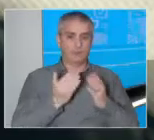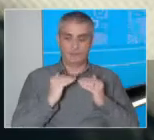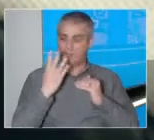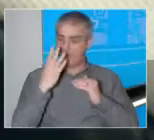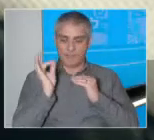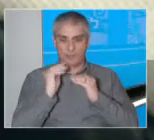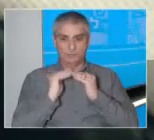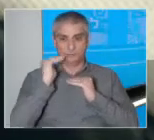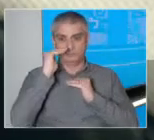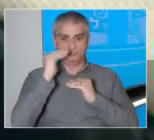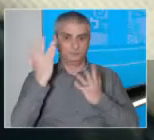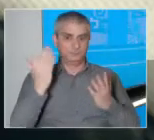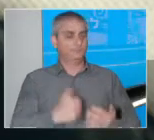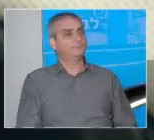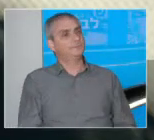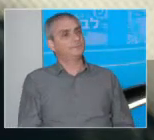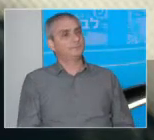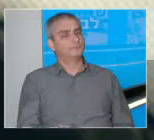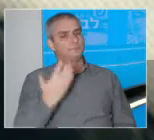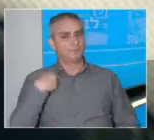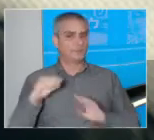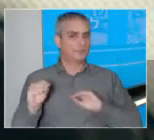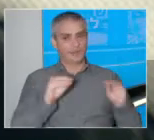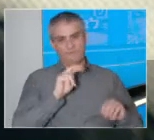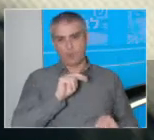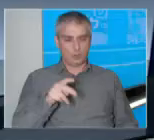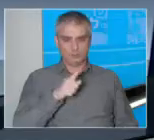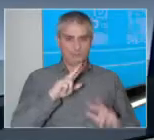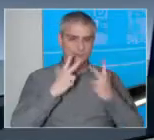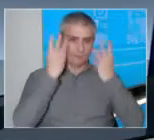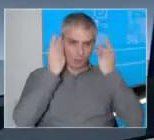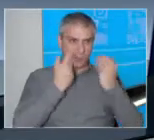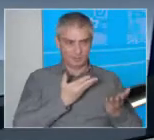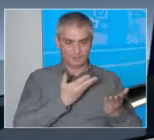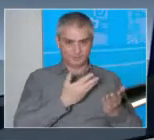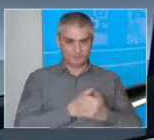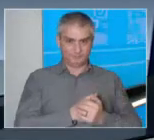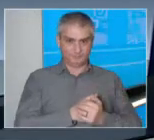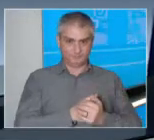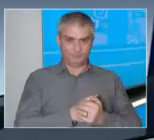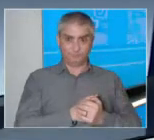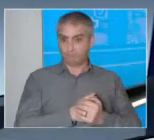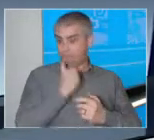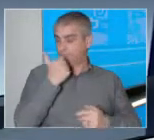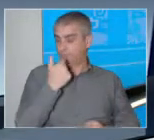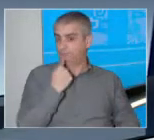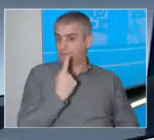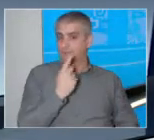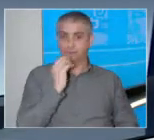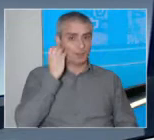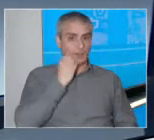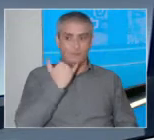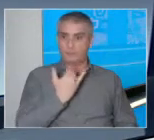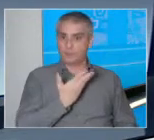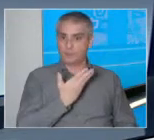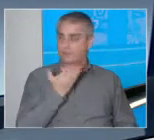מ-4% בסקרים, מביאים אותו לדבר. כן. בואו נעבור לנושא הציבור החרדי. קודם כל, האמירה של ליברמן